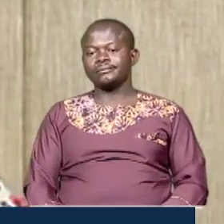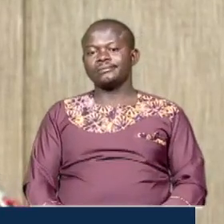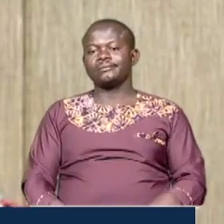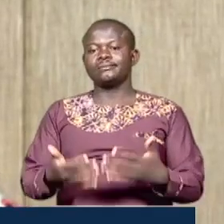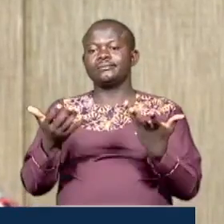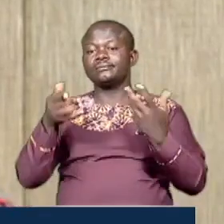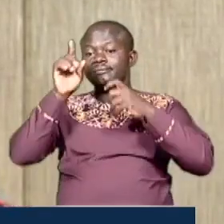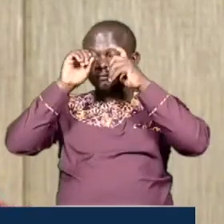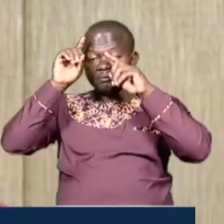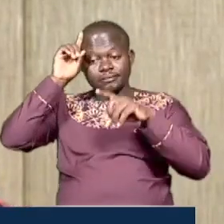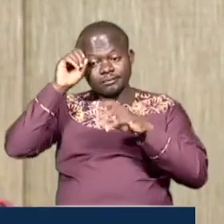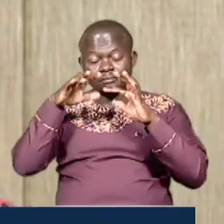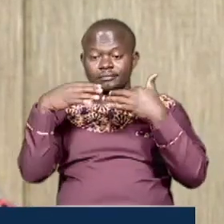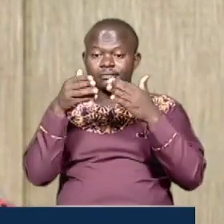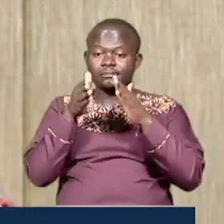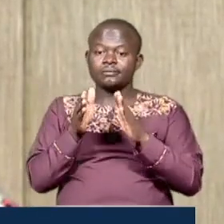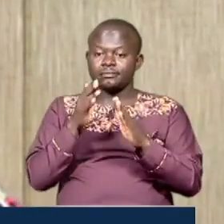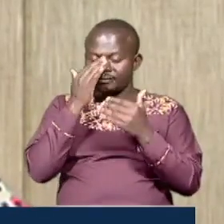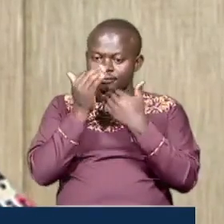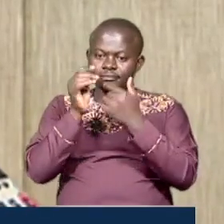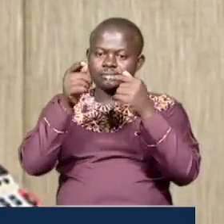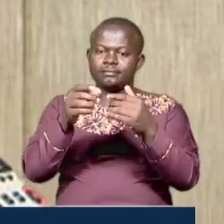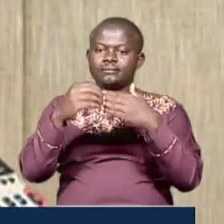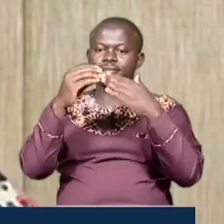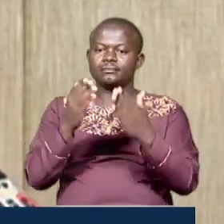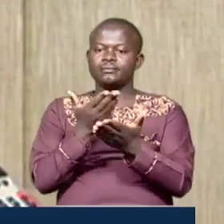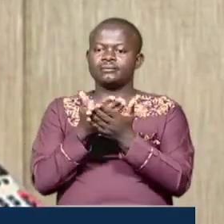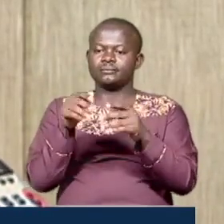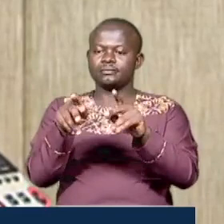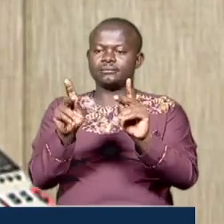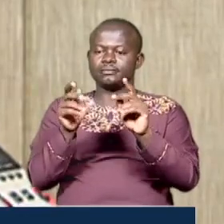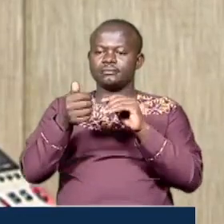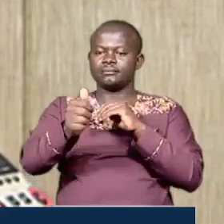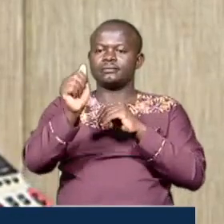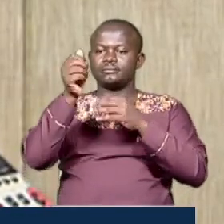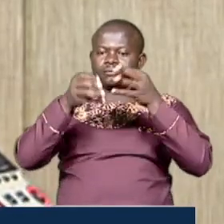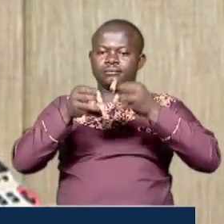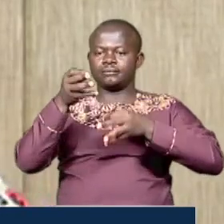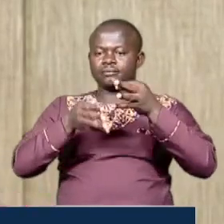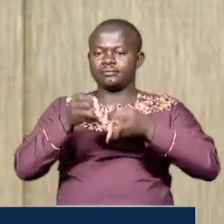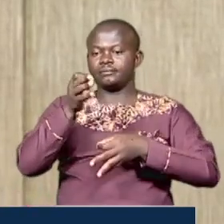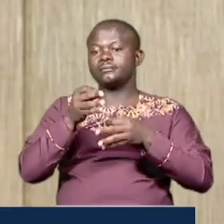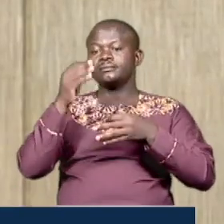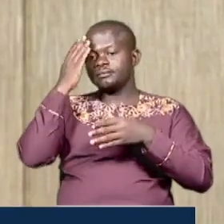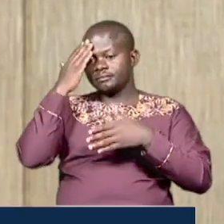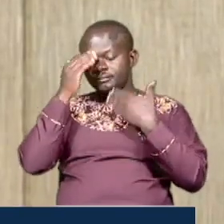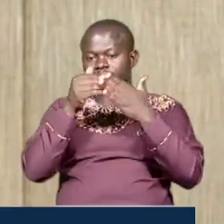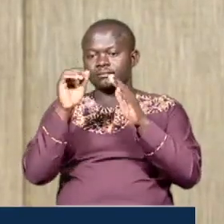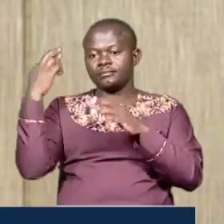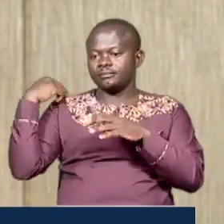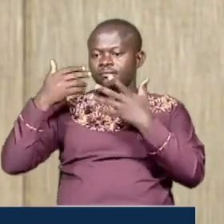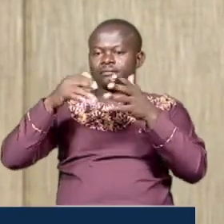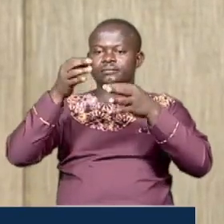ese utekereza gute umuturage uzindukira kwa gitifu amusaba uburenganzira bwe bw'urubanza rwaciwe kuba muzwa ba gitifu bashinze kurangiza